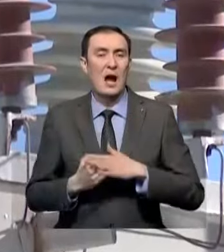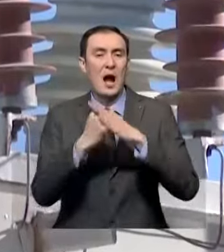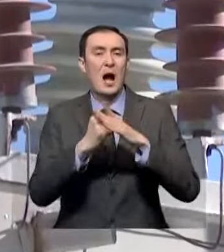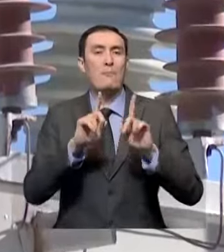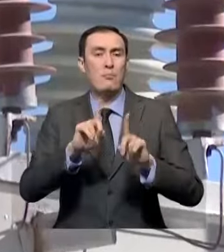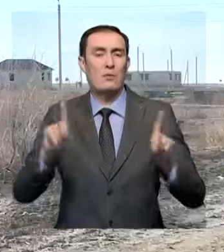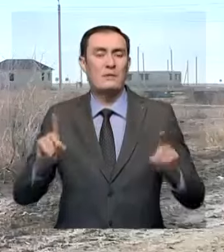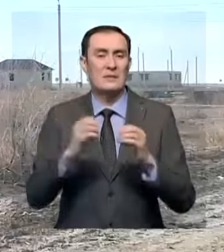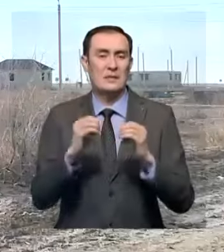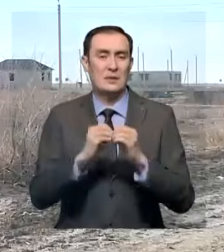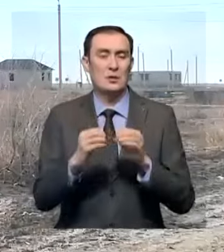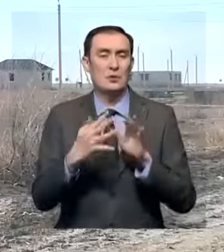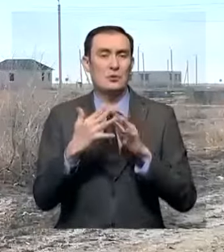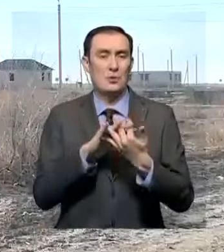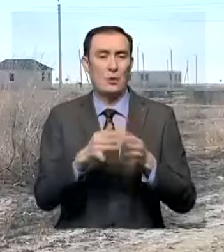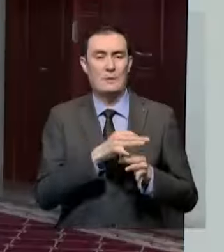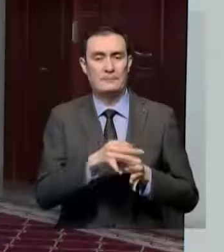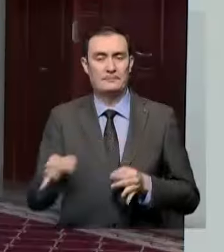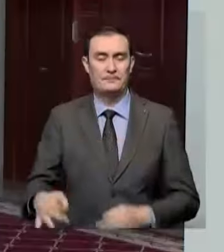10 селах.